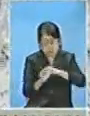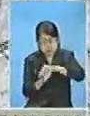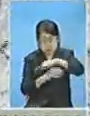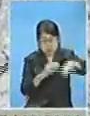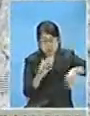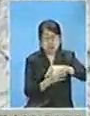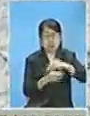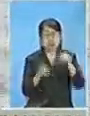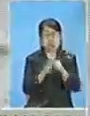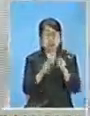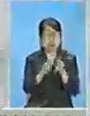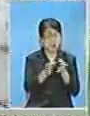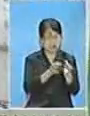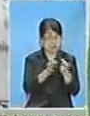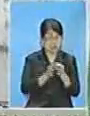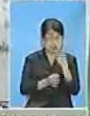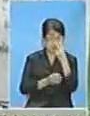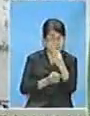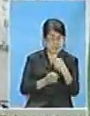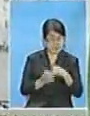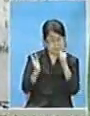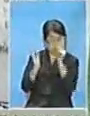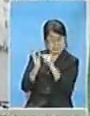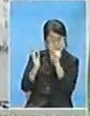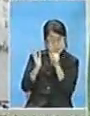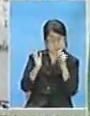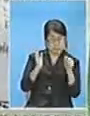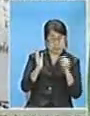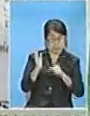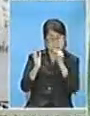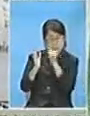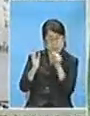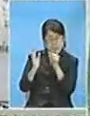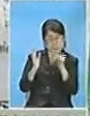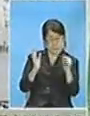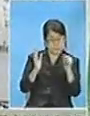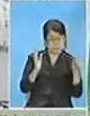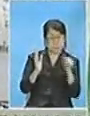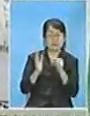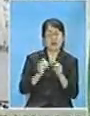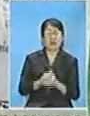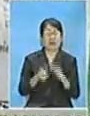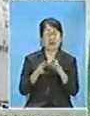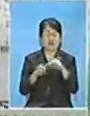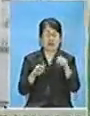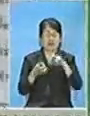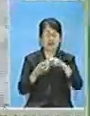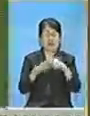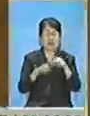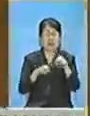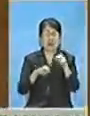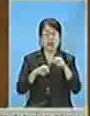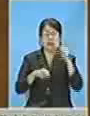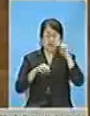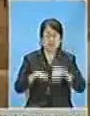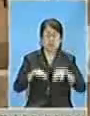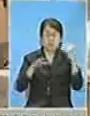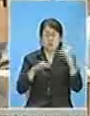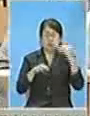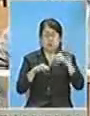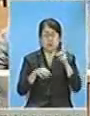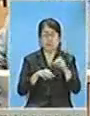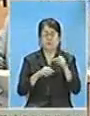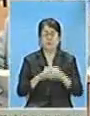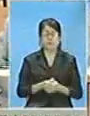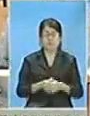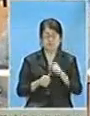และจุดที่ผมชี้อยู่บริเวณนี้ที่เป็นเส้นปะเนี่ยนะครับเขาเรียกว่าจุดอ่อนน้ำท่วมและจุดอ่อนน้ำท่วมนี่แ